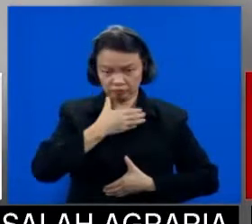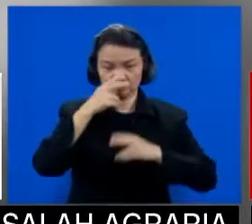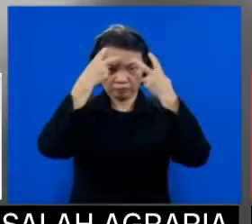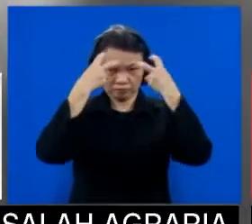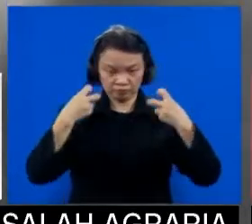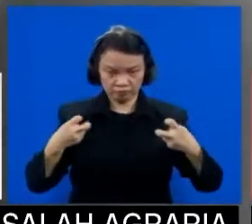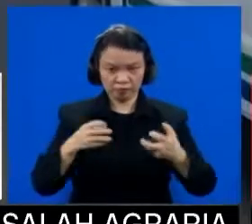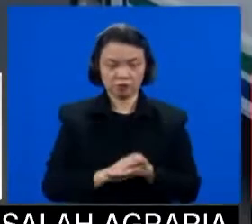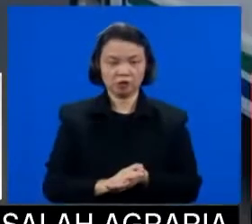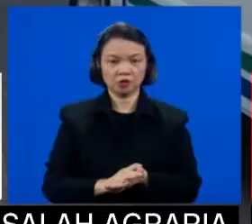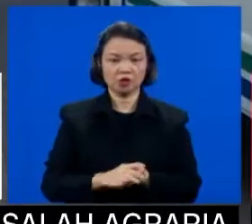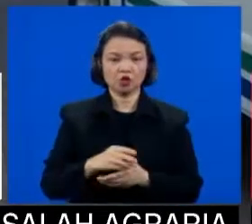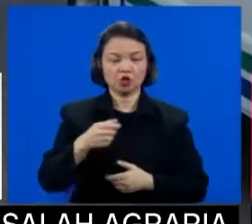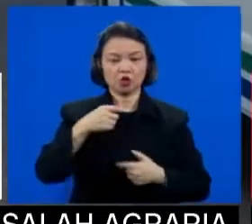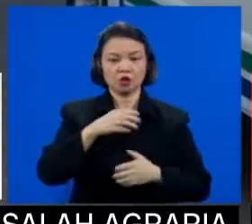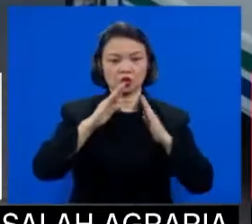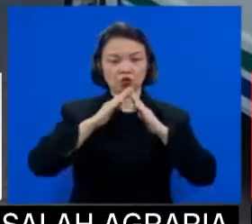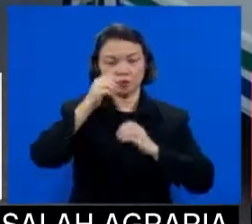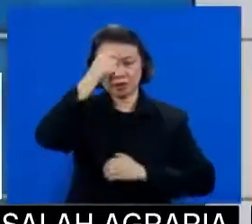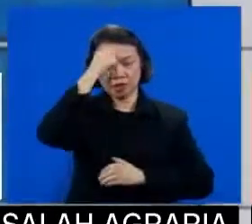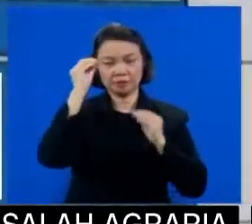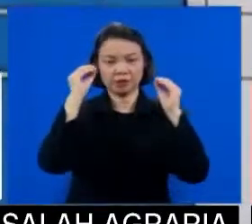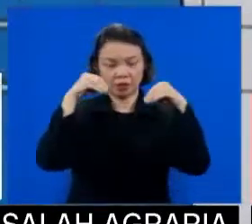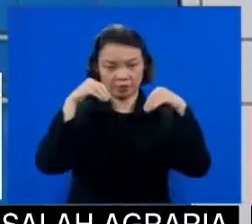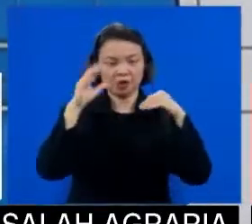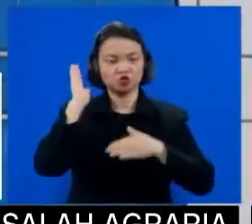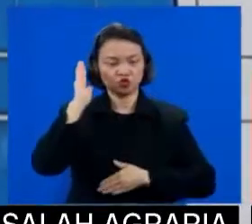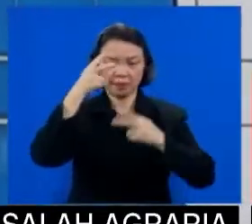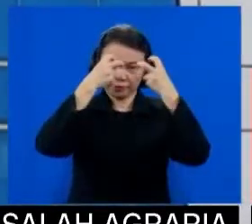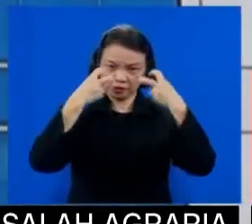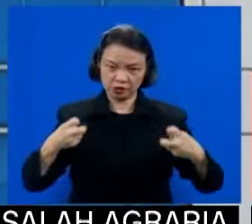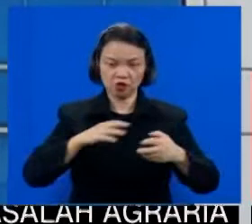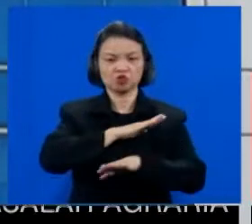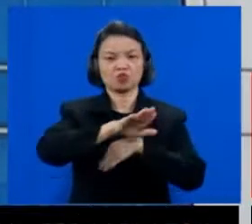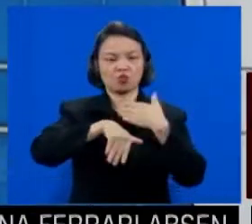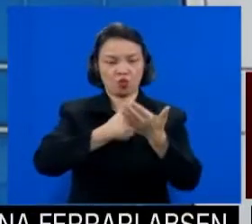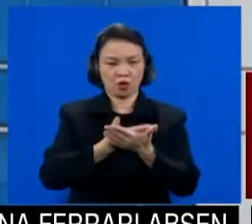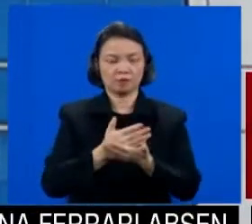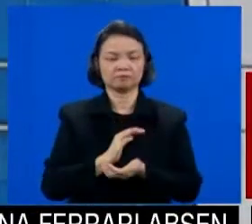Pertamina, Jakarta Selatan. Tim Liputan, CNN Indonesia.